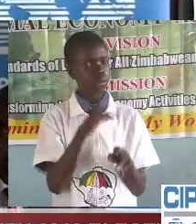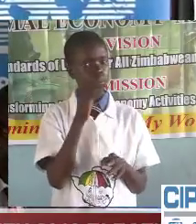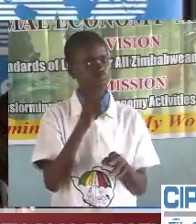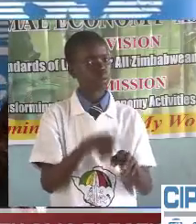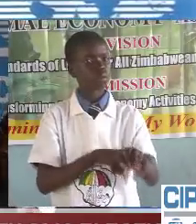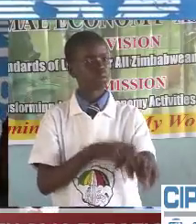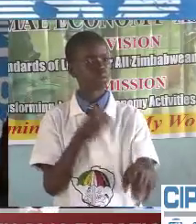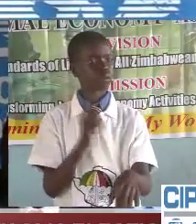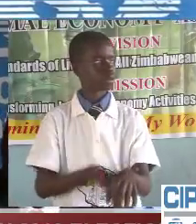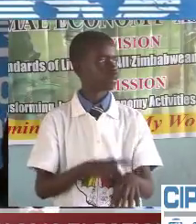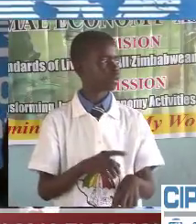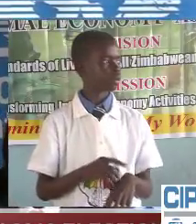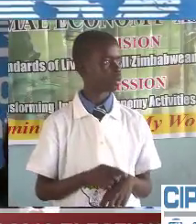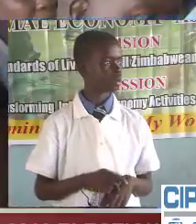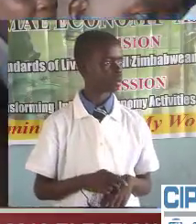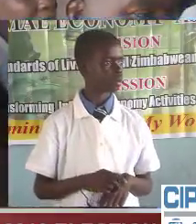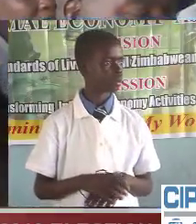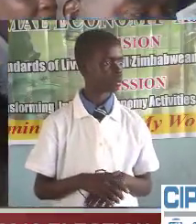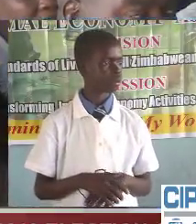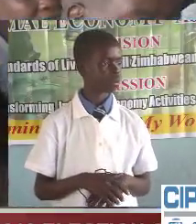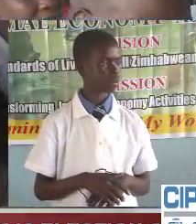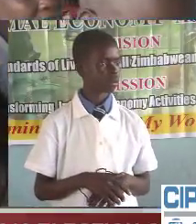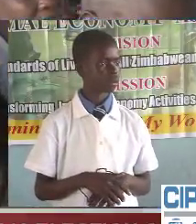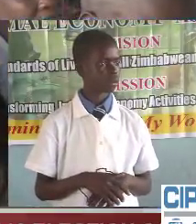vanonoka voinda zvavo.